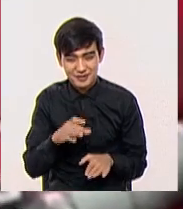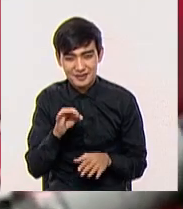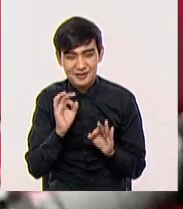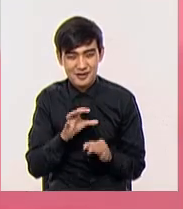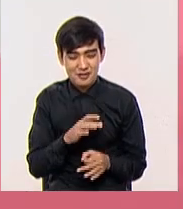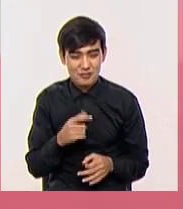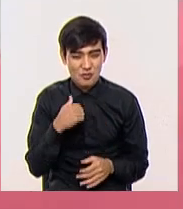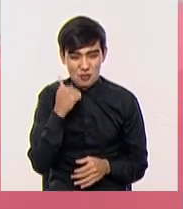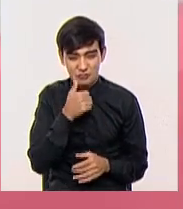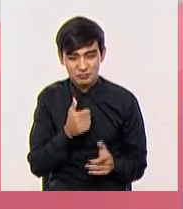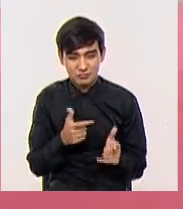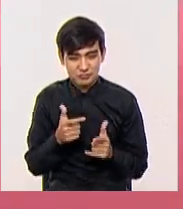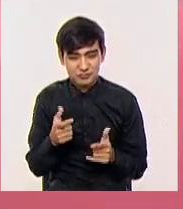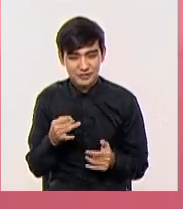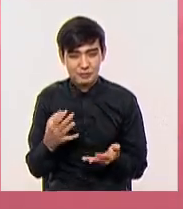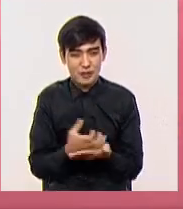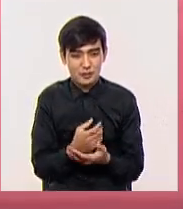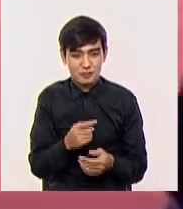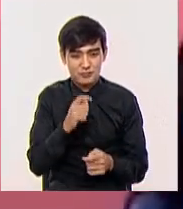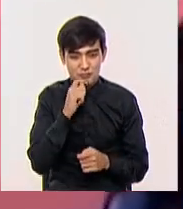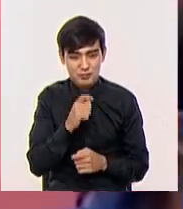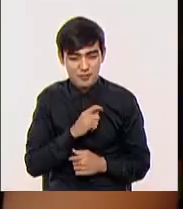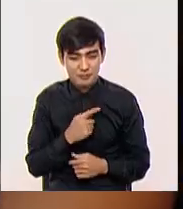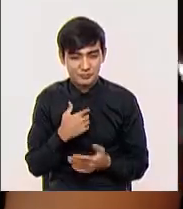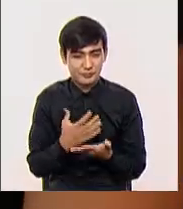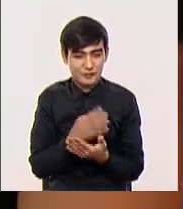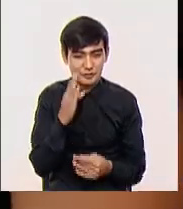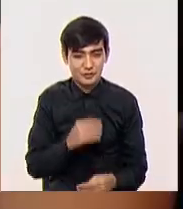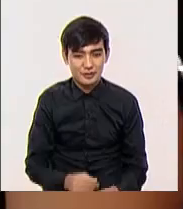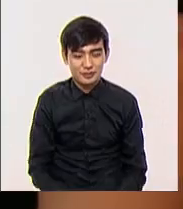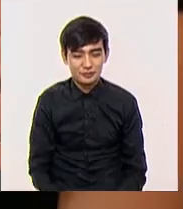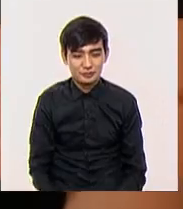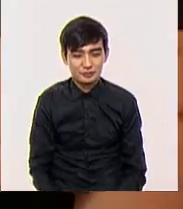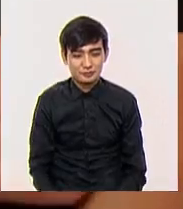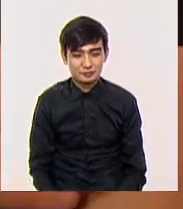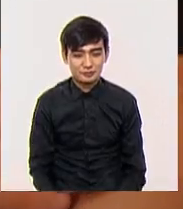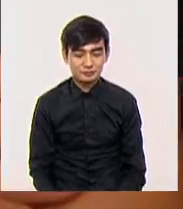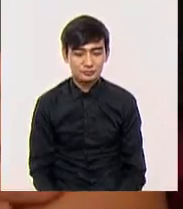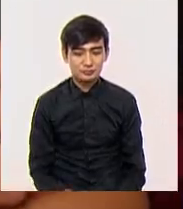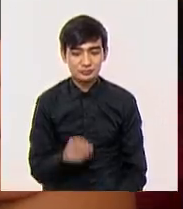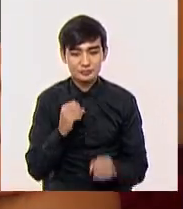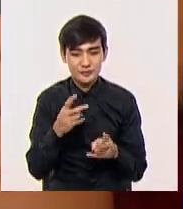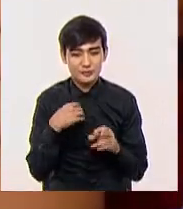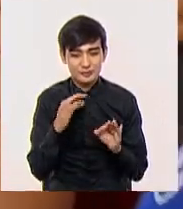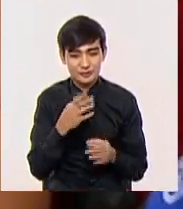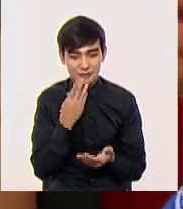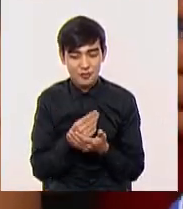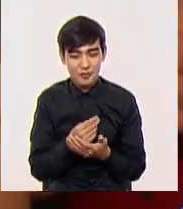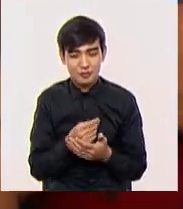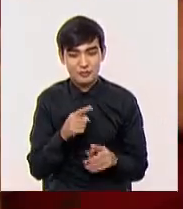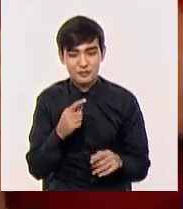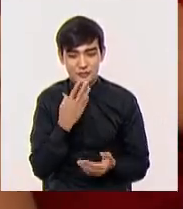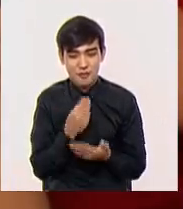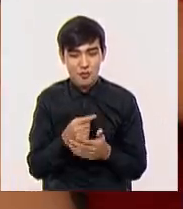годы тренировок и вера в победу помогли ей выиграть. А кому вы посвящаете свою победу? Своим родным,